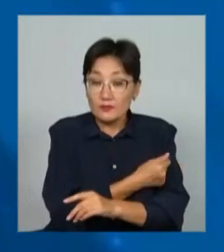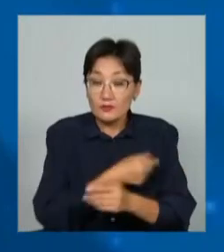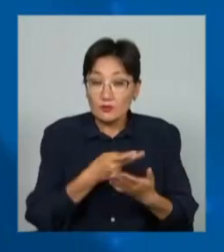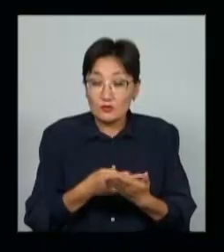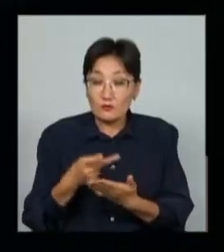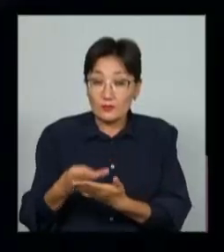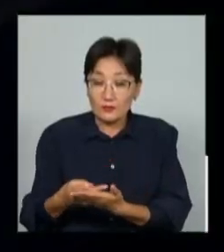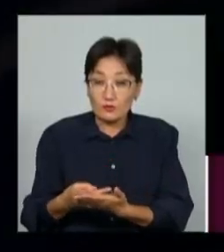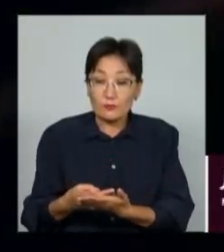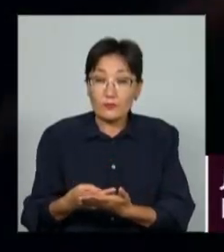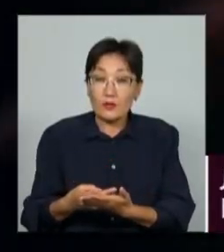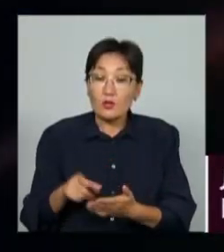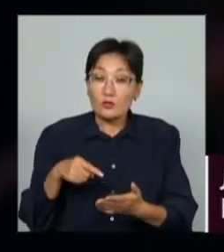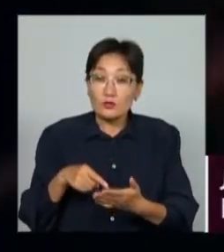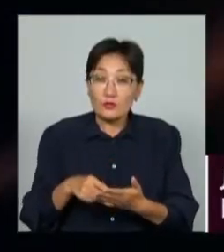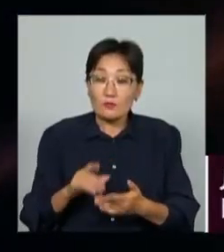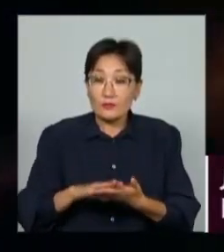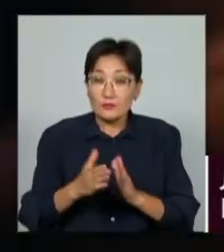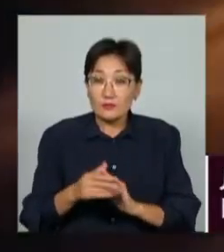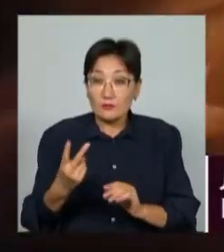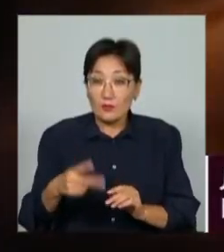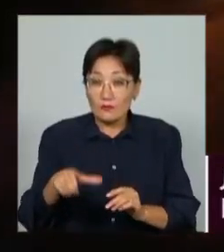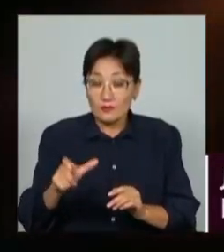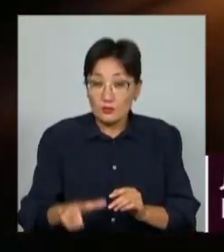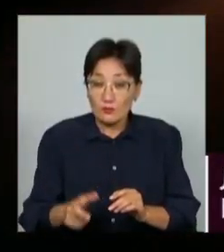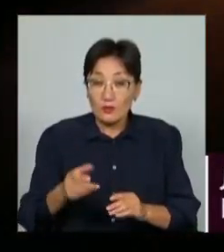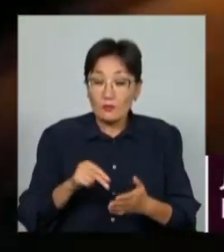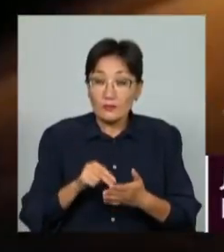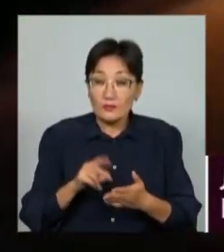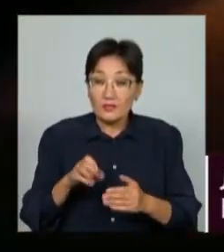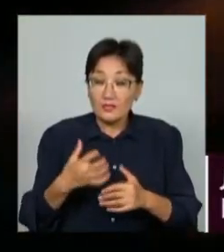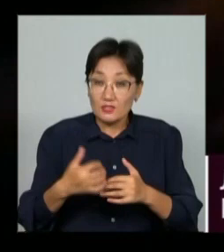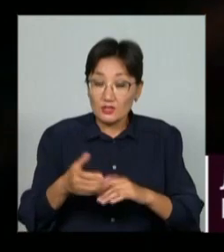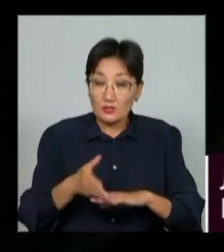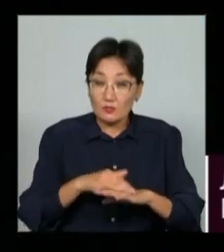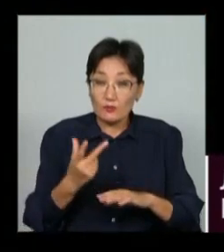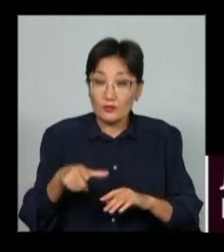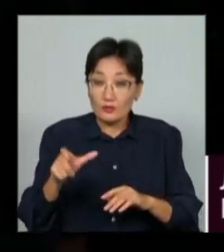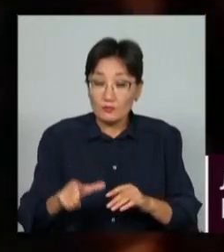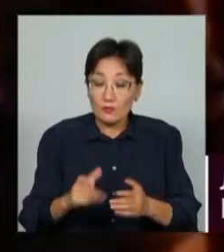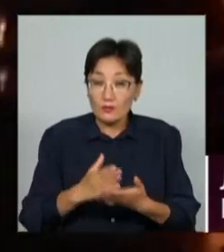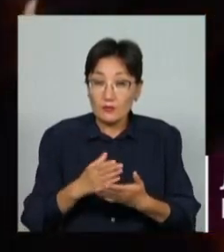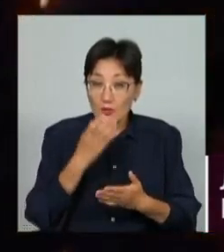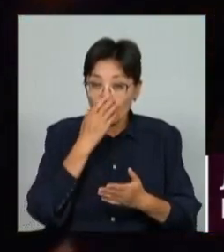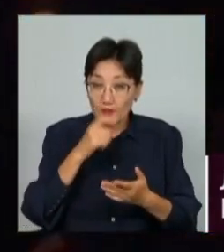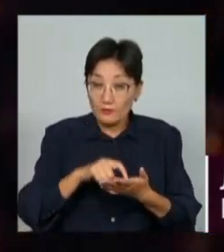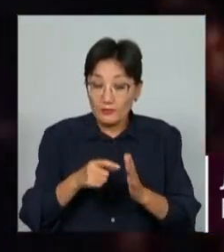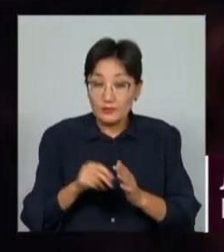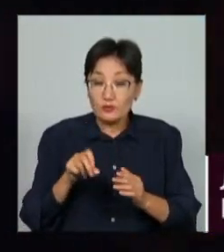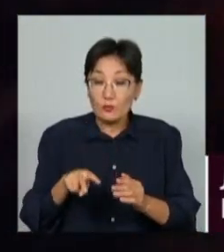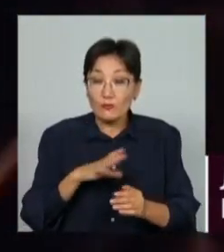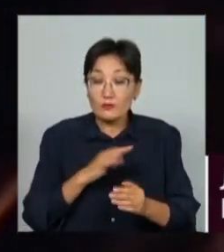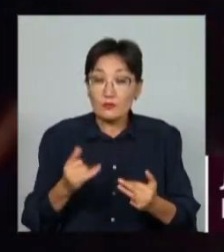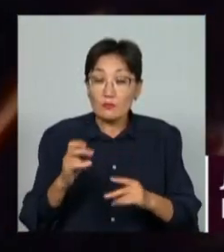доставлены в многопрофильную больницу города. Состояние двоих пострадавших оценивается как среднее. Третий находится в реанимации. ЧП